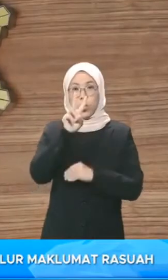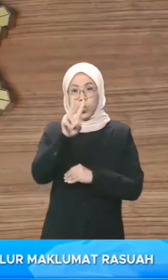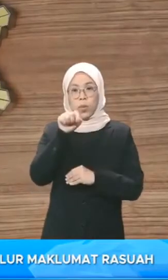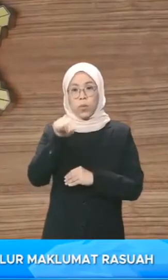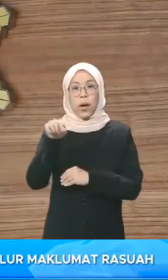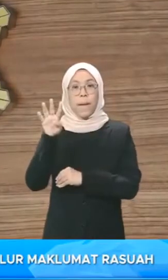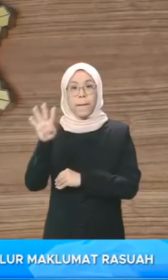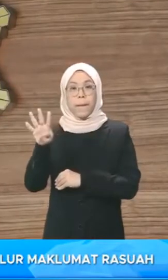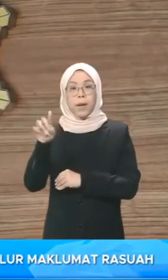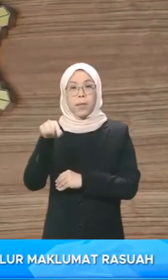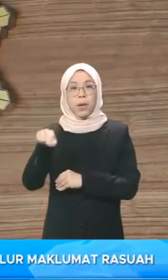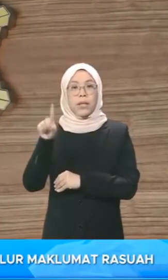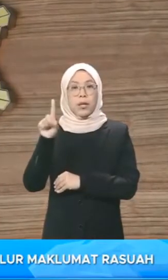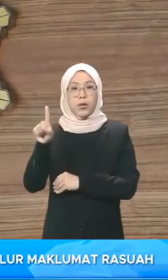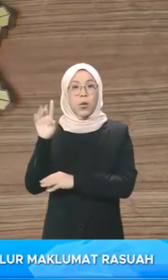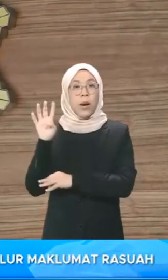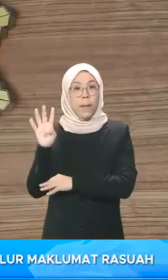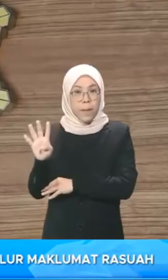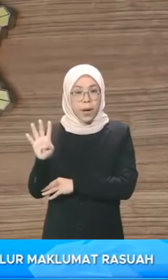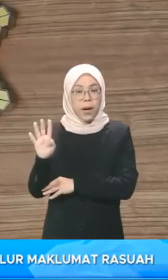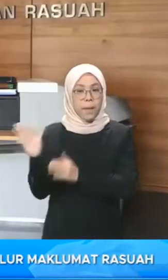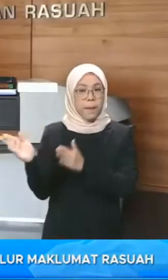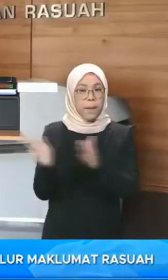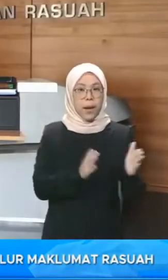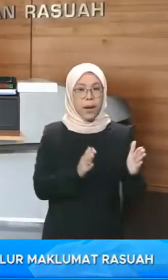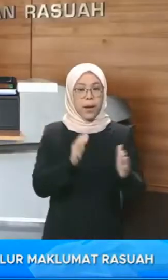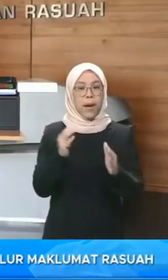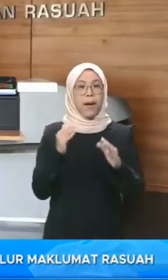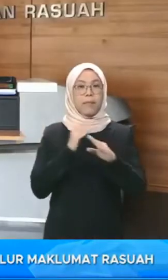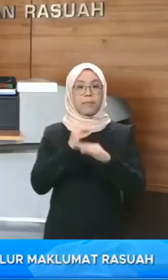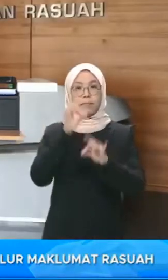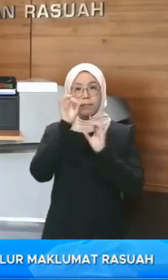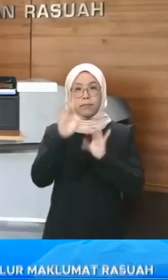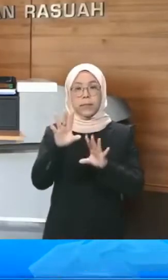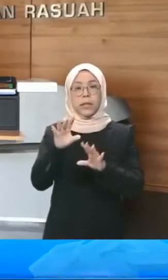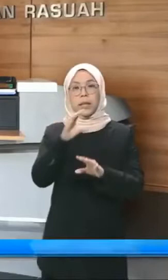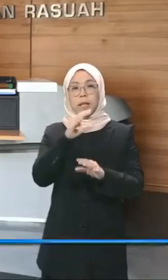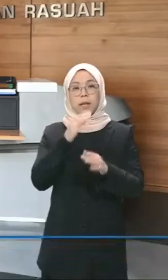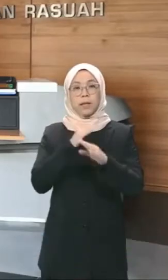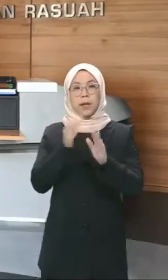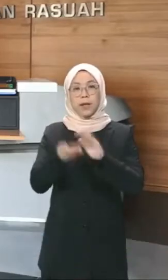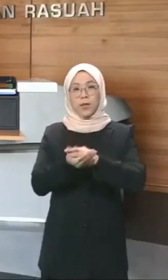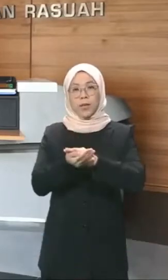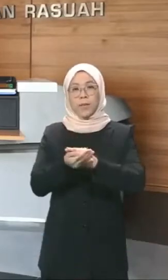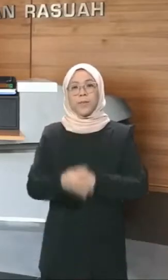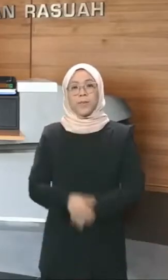2.4.14 Pelan Anti Rasuah Nasional NACP.